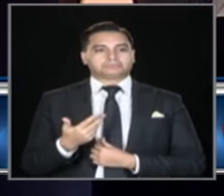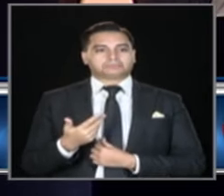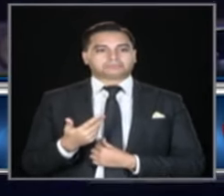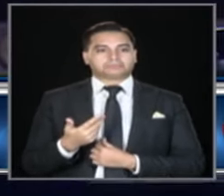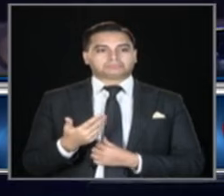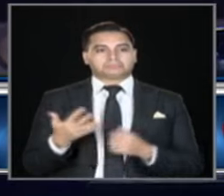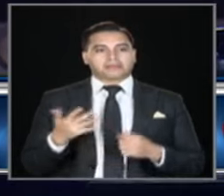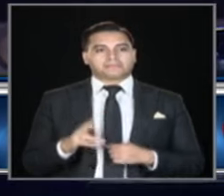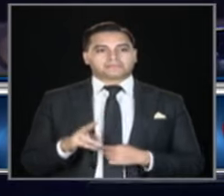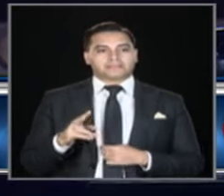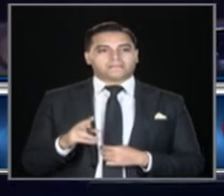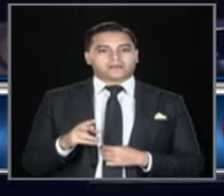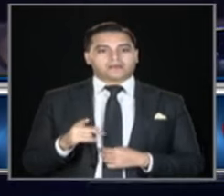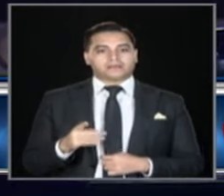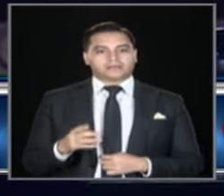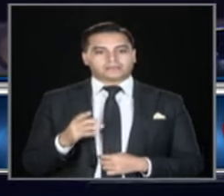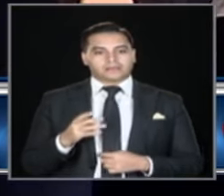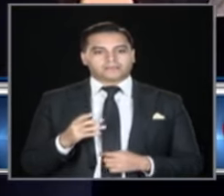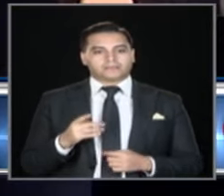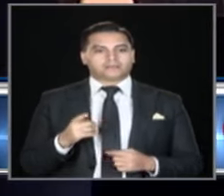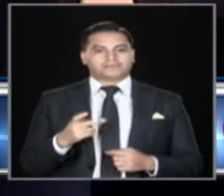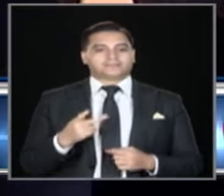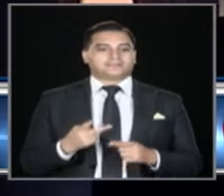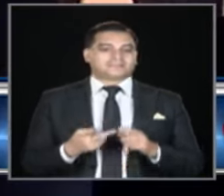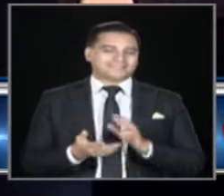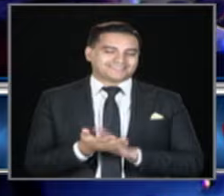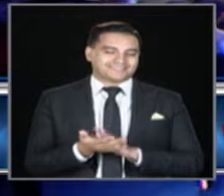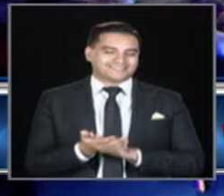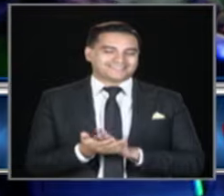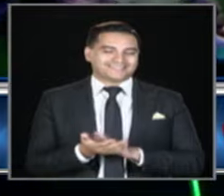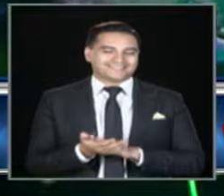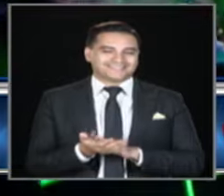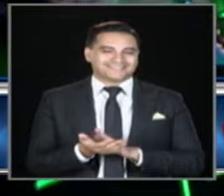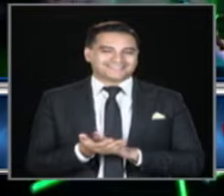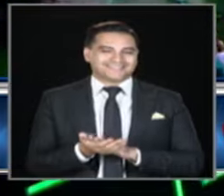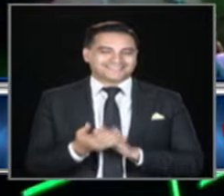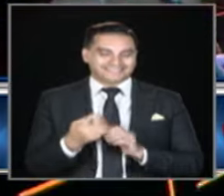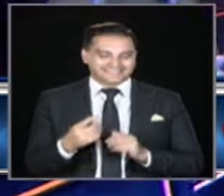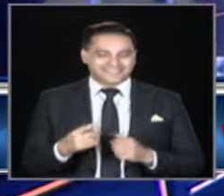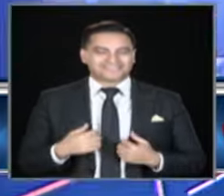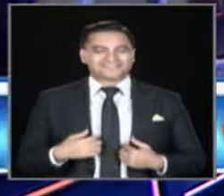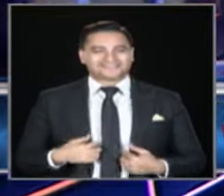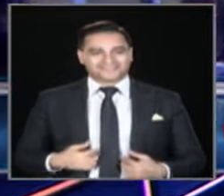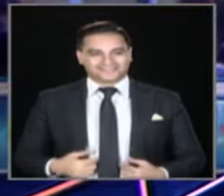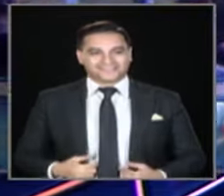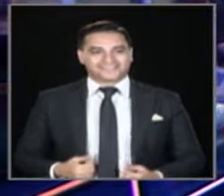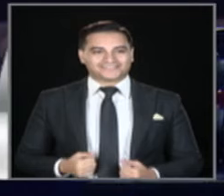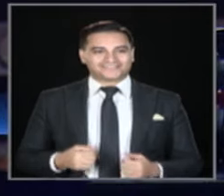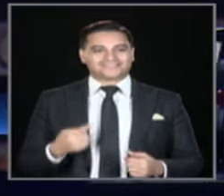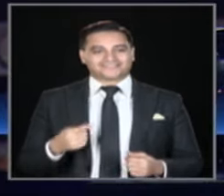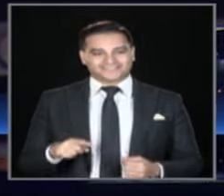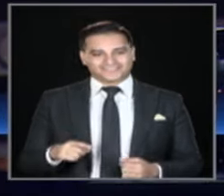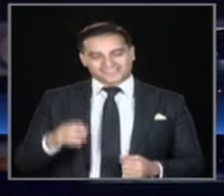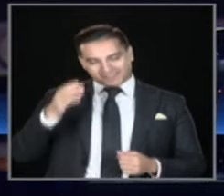السبعه سبعه الهدف الثاني الله عبقريه محمد